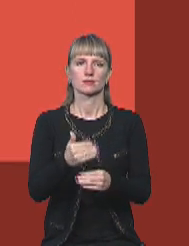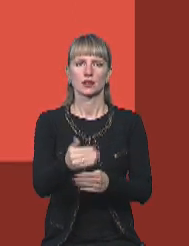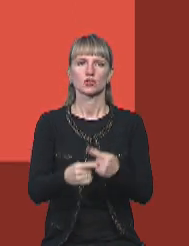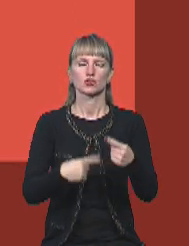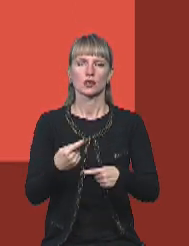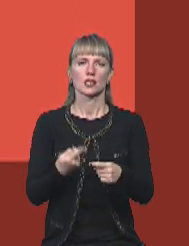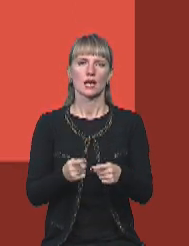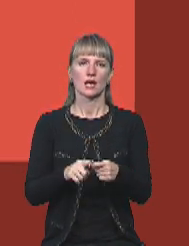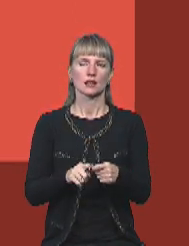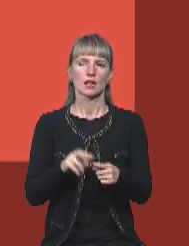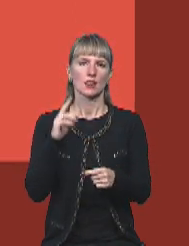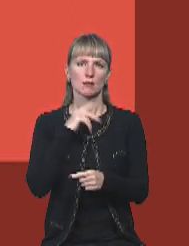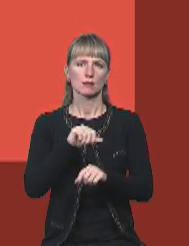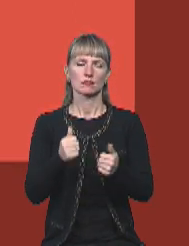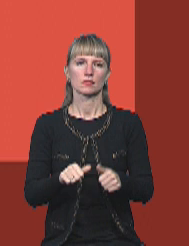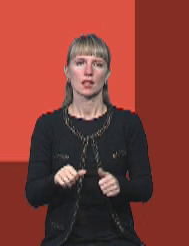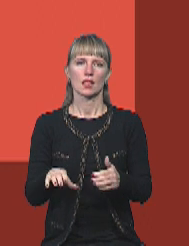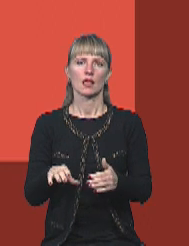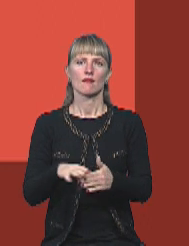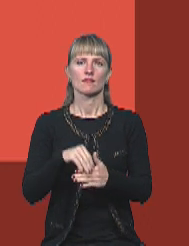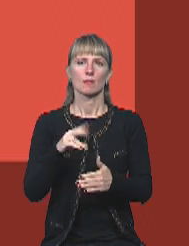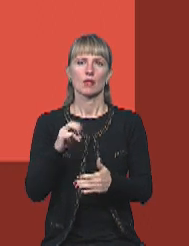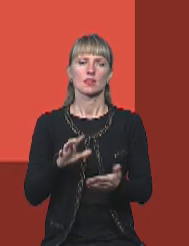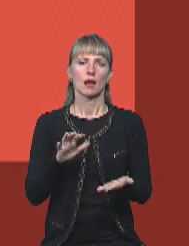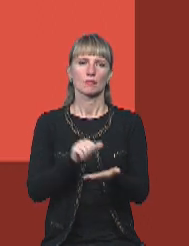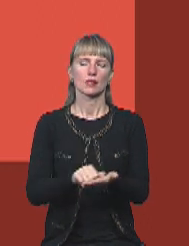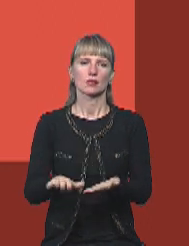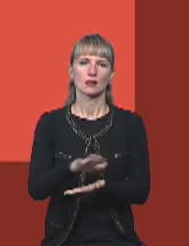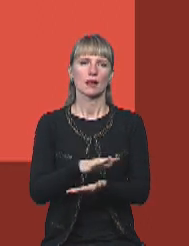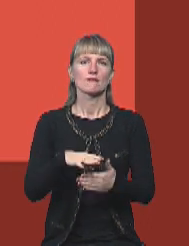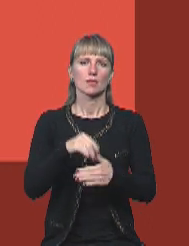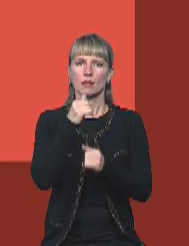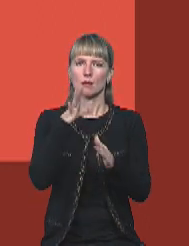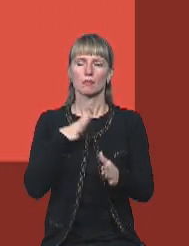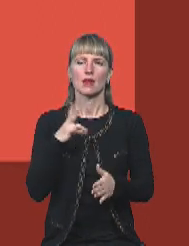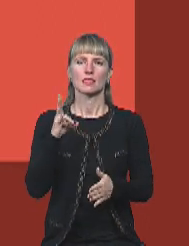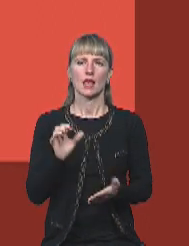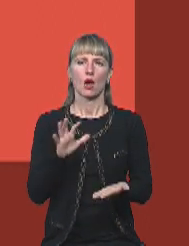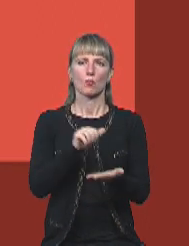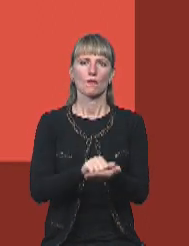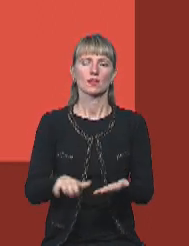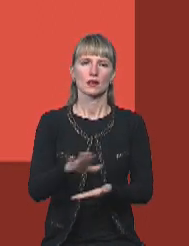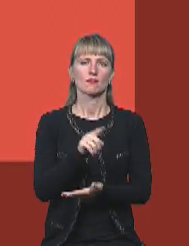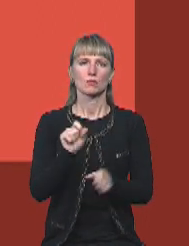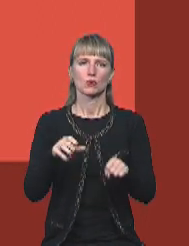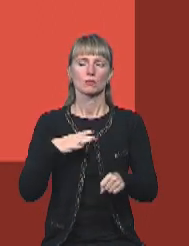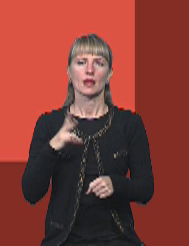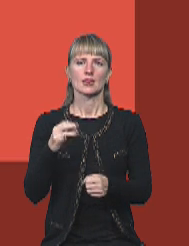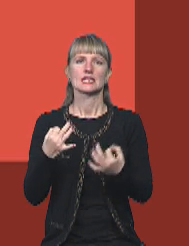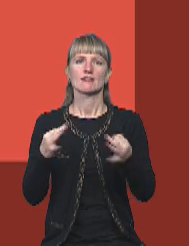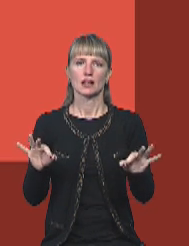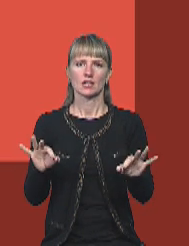формулювання невдале вибори на окупованих територіях. Вибори не можуть бути на окупованих територіях. Вони можуть бути на